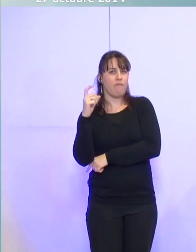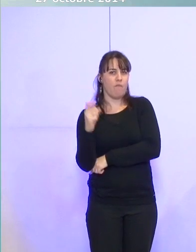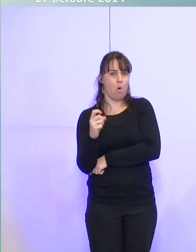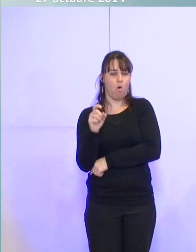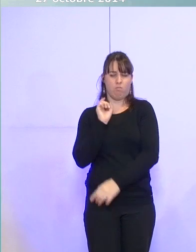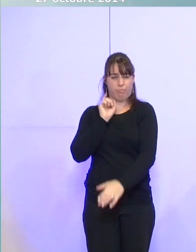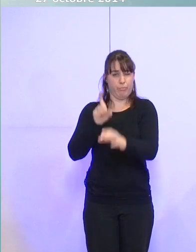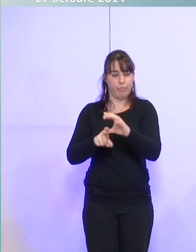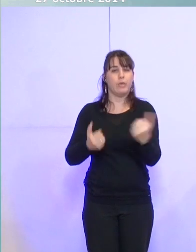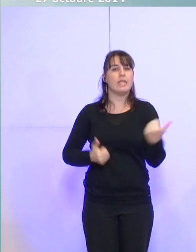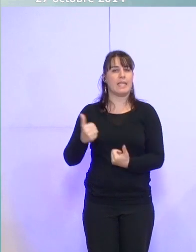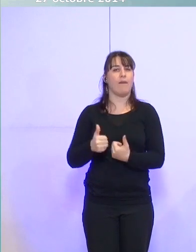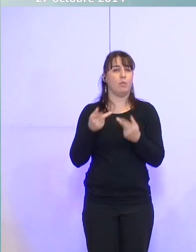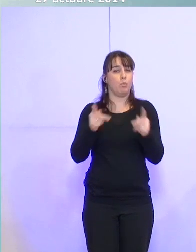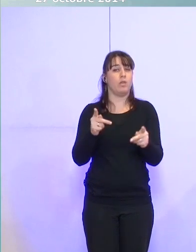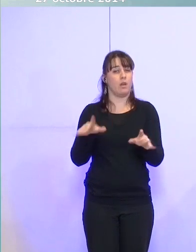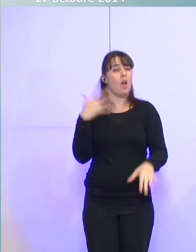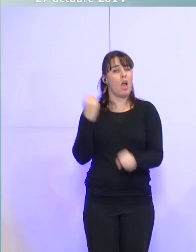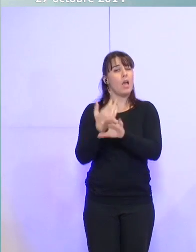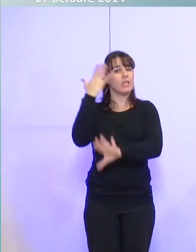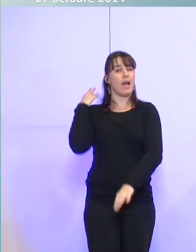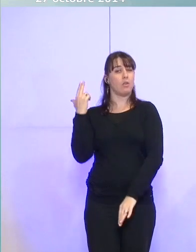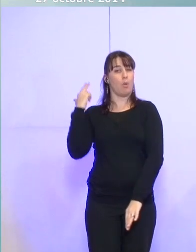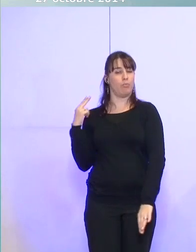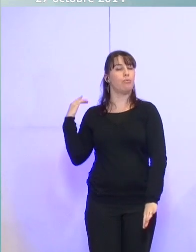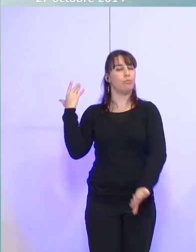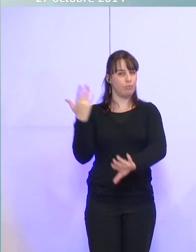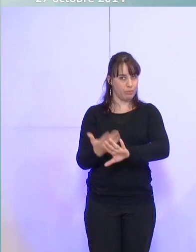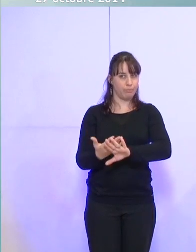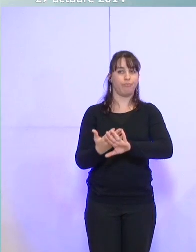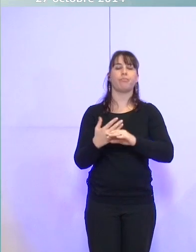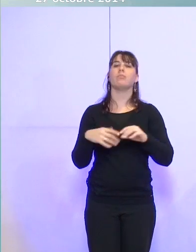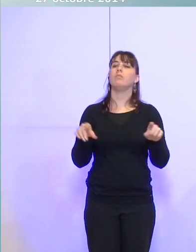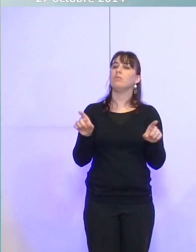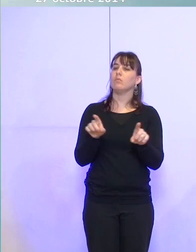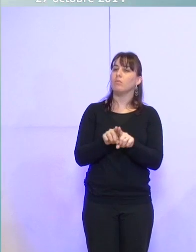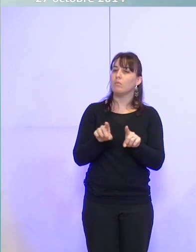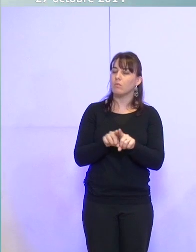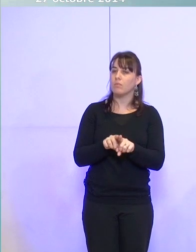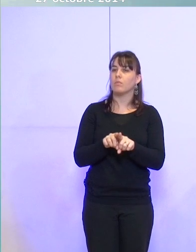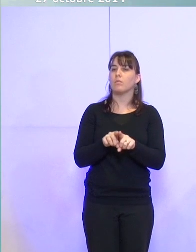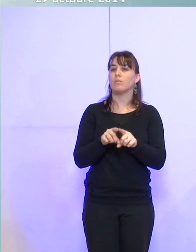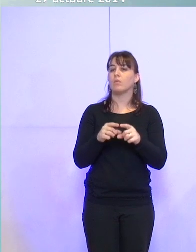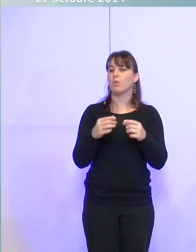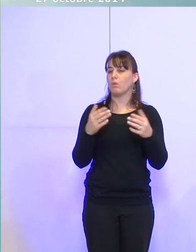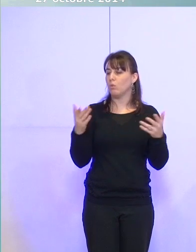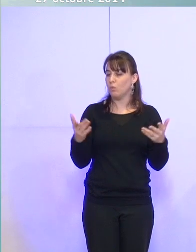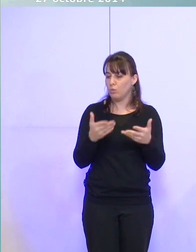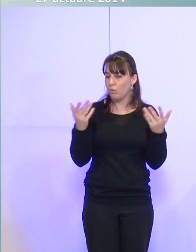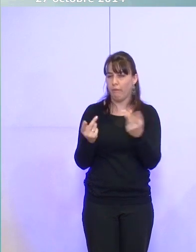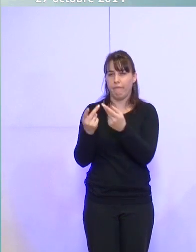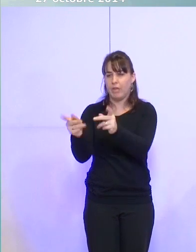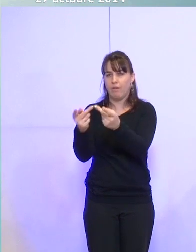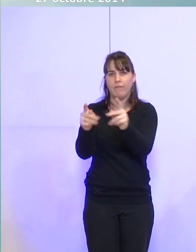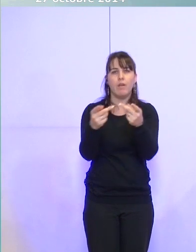public il y a 15 ans maintenant, qui fait également que effectivement beaucoup de villes, beaucoup